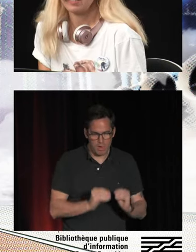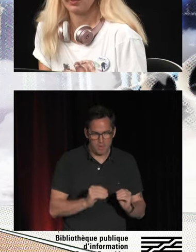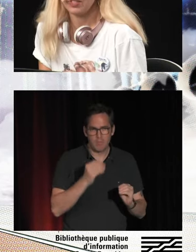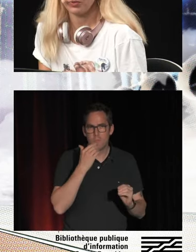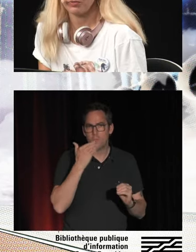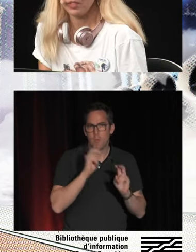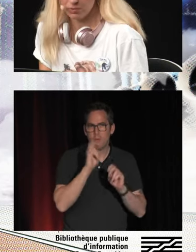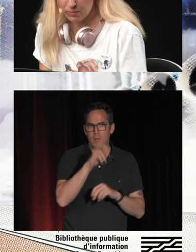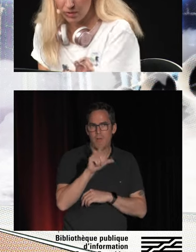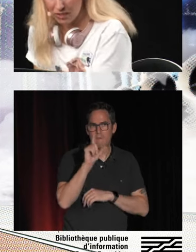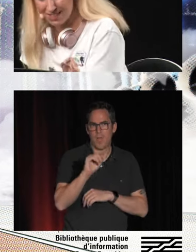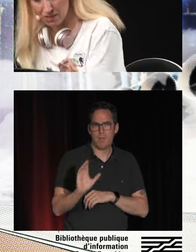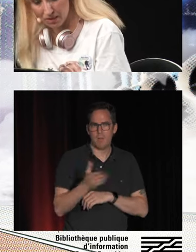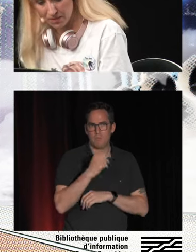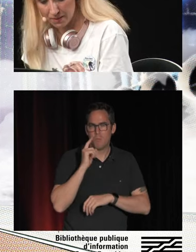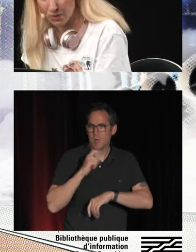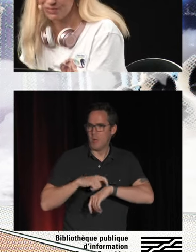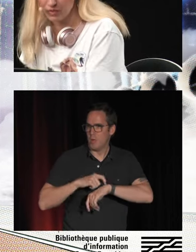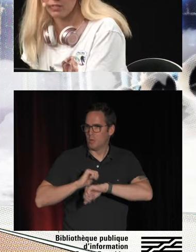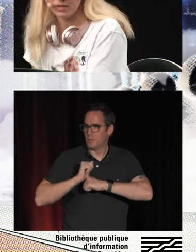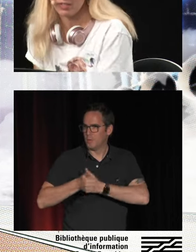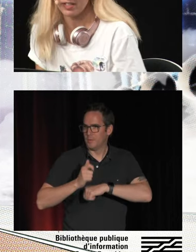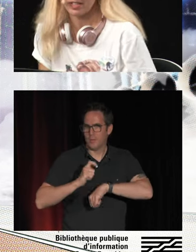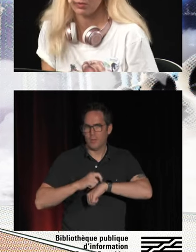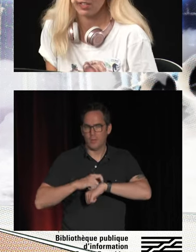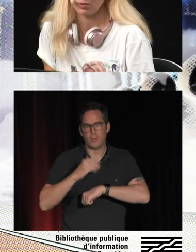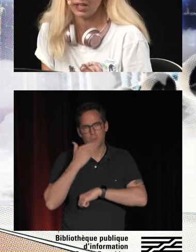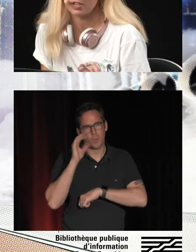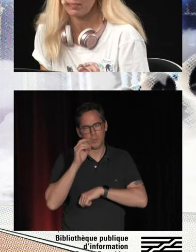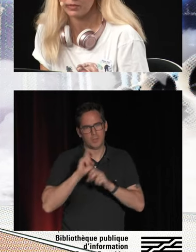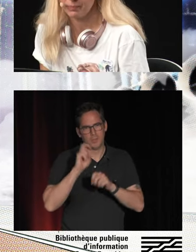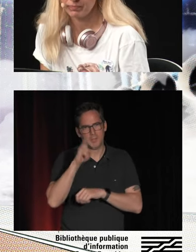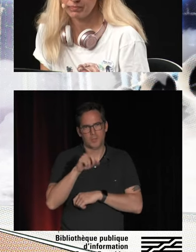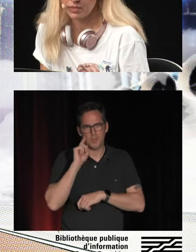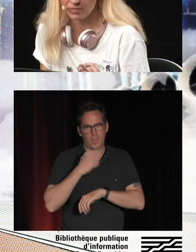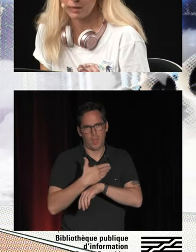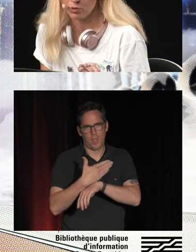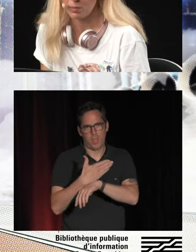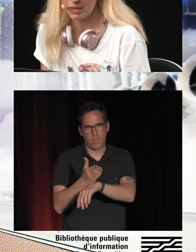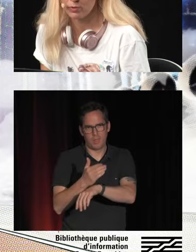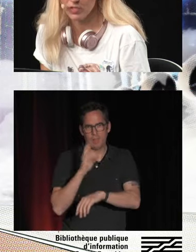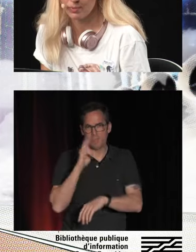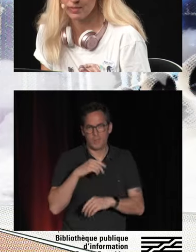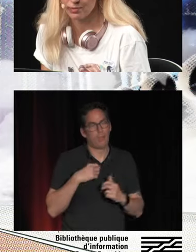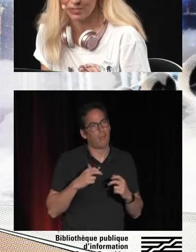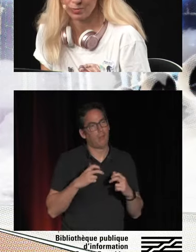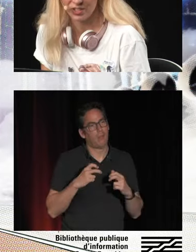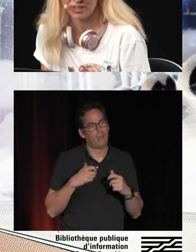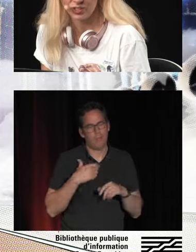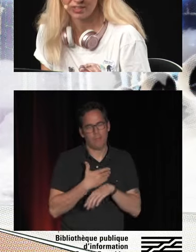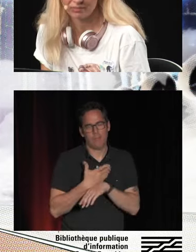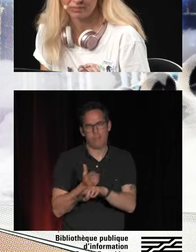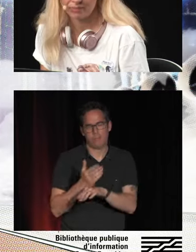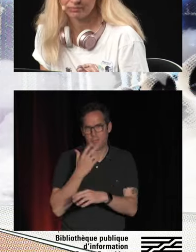je mets le niveau 20 et puis on dit qu'on en finit. Et puis voilà, parce que quelle heure est-il en réalité ? Ouais. En vrai, on va faire ça, parce que sinon, on aura archi pas le temps. J'avais absolument pas prévu que ça se passe de façon